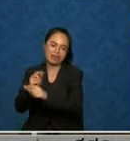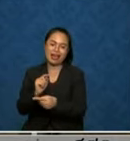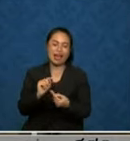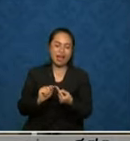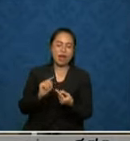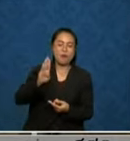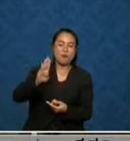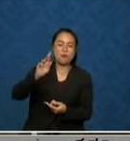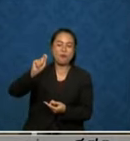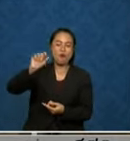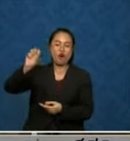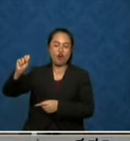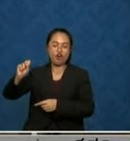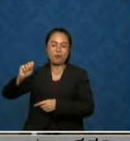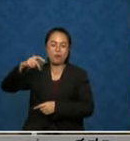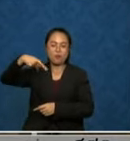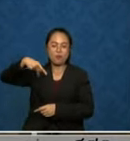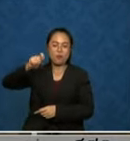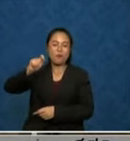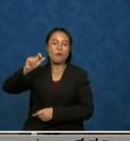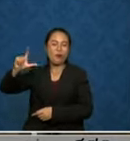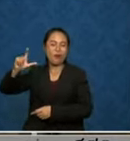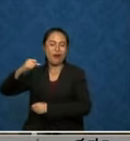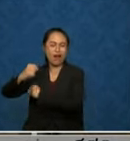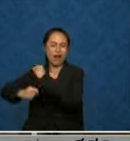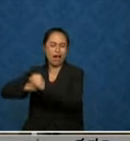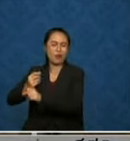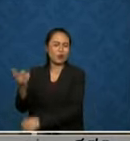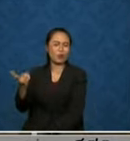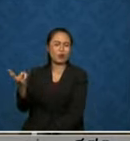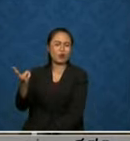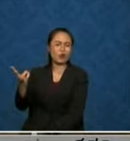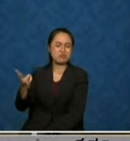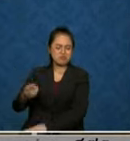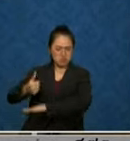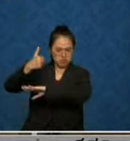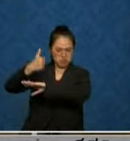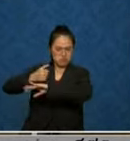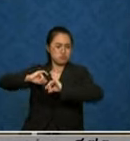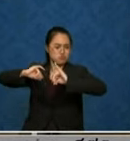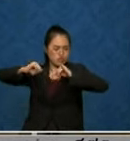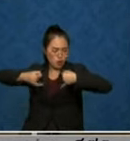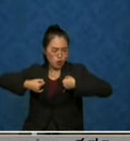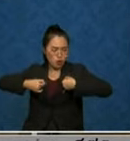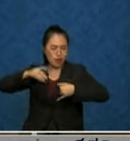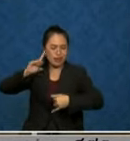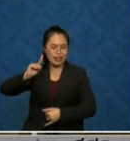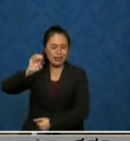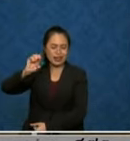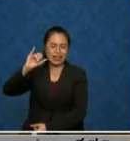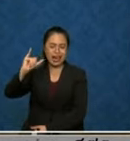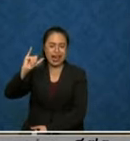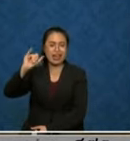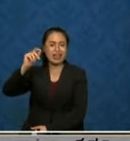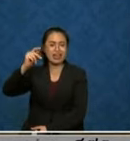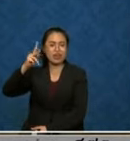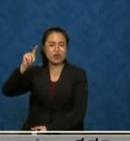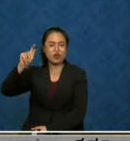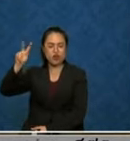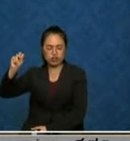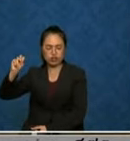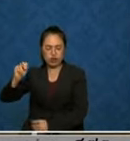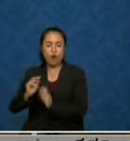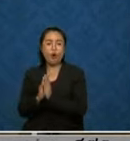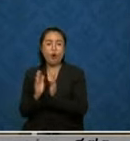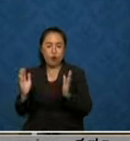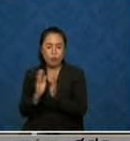ใหญ่ที่มันร้องไห้หยุดต่อหน้าคุณรายการโหนกระแสนะฮะต้องขอขอบคุณรายการโหนกระแสด้ว